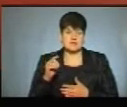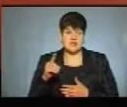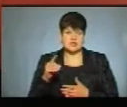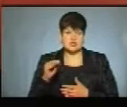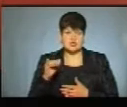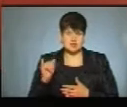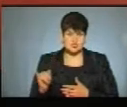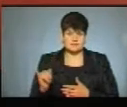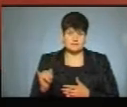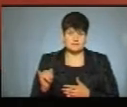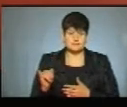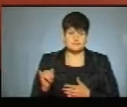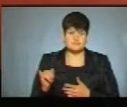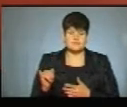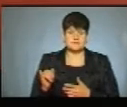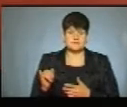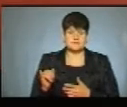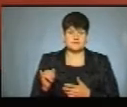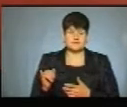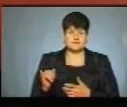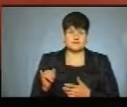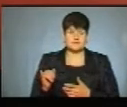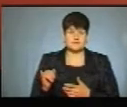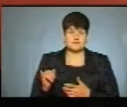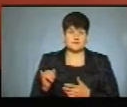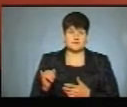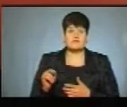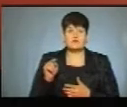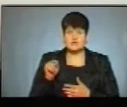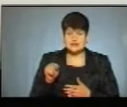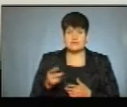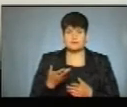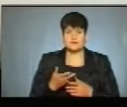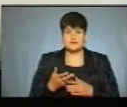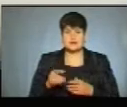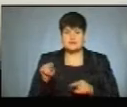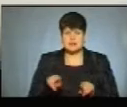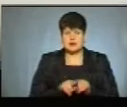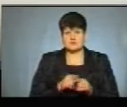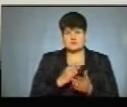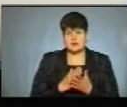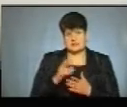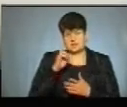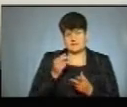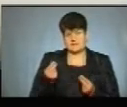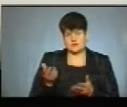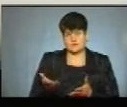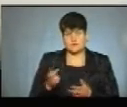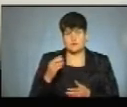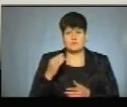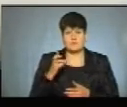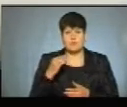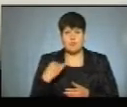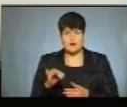польські скаути, польські пластуни, називаємо це так. От, відповідно, також в них є державне фінансування. Бо і скаути Америки